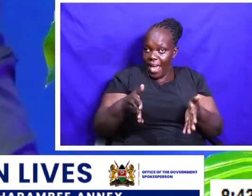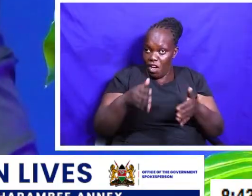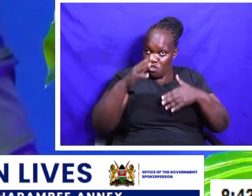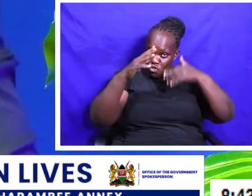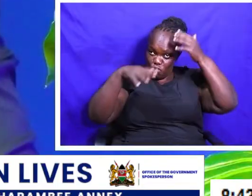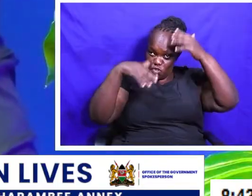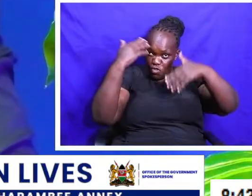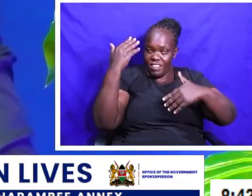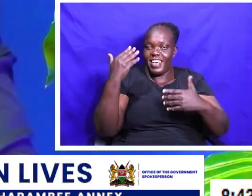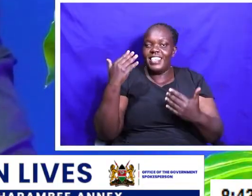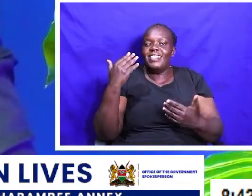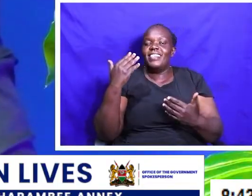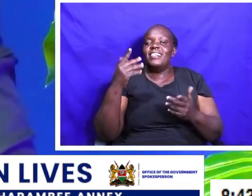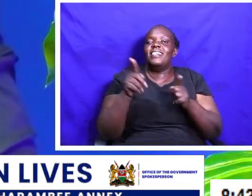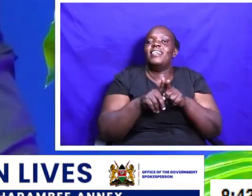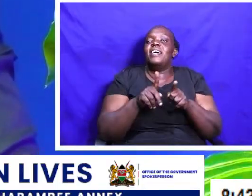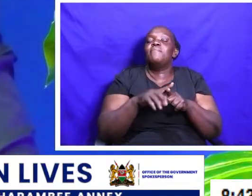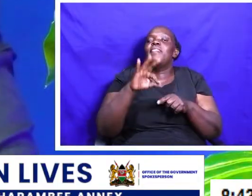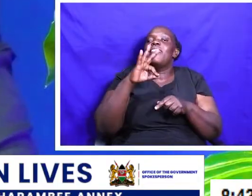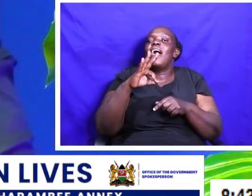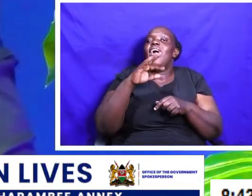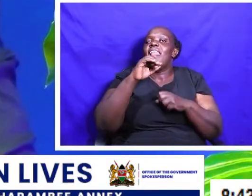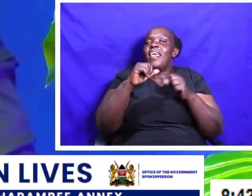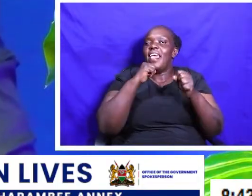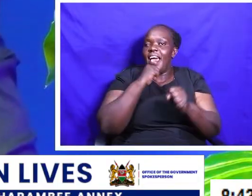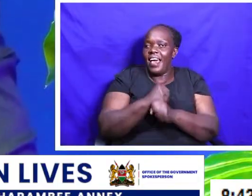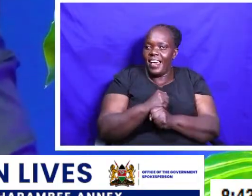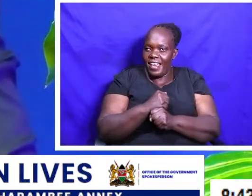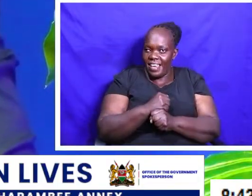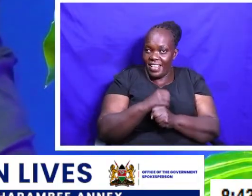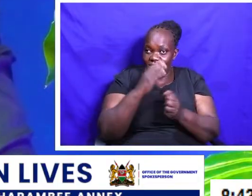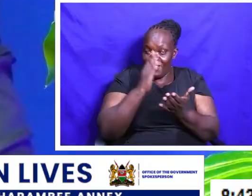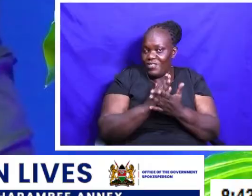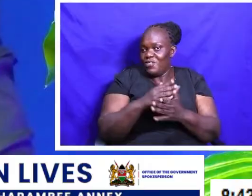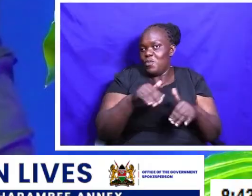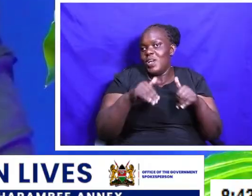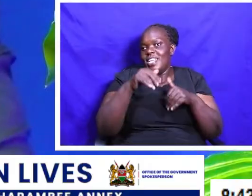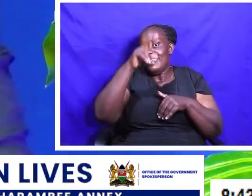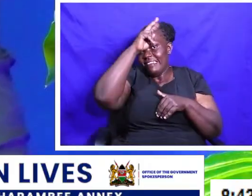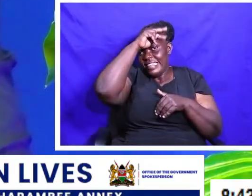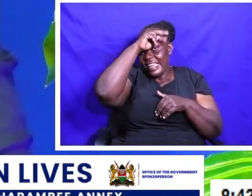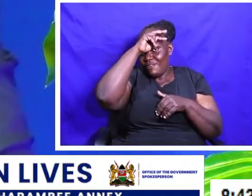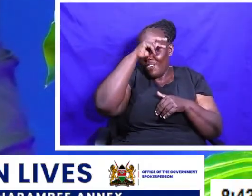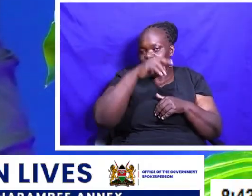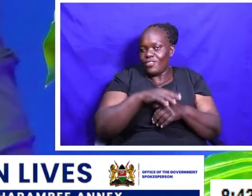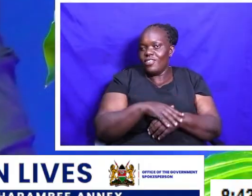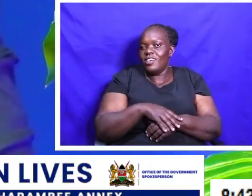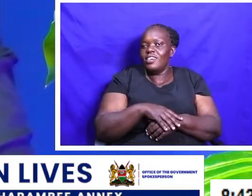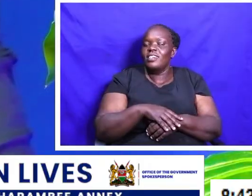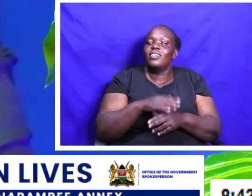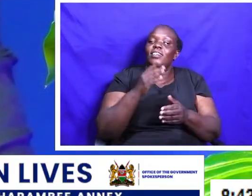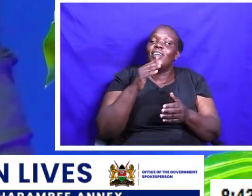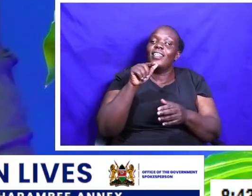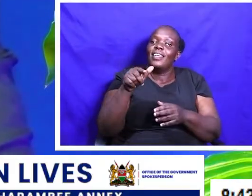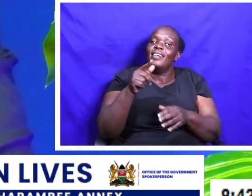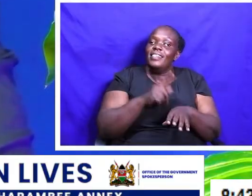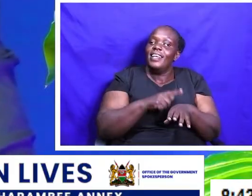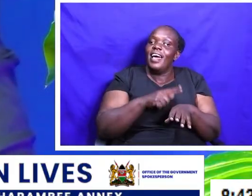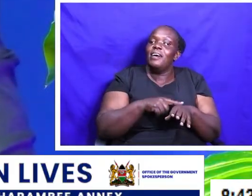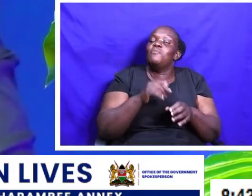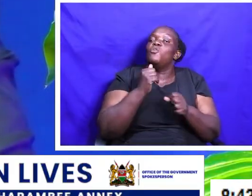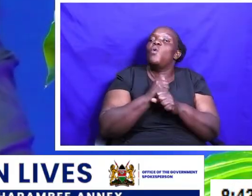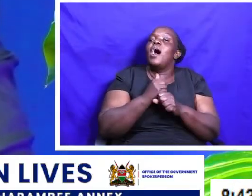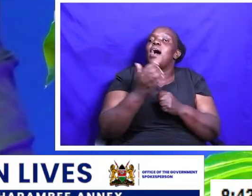uko kampo. Na hiyo wakati niko kampo, bado niko third year. Oh yeah. Kugoja kugraduate. Okay. Hiyo